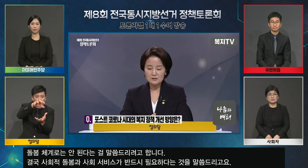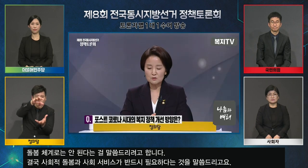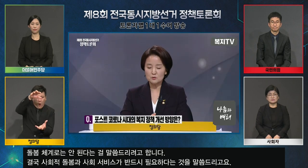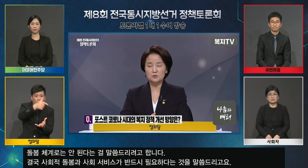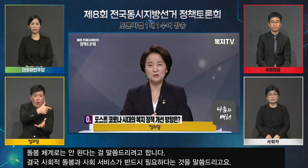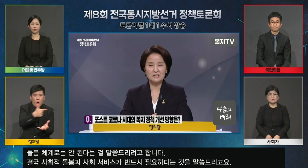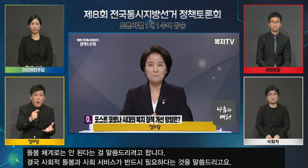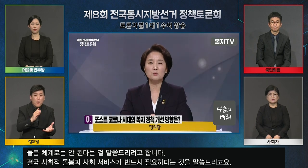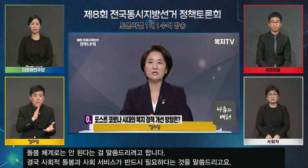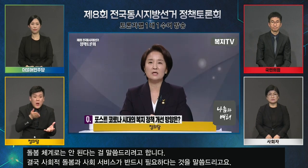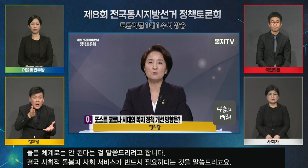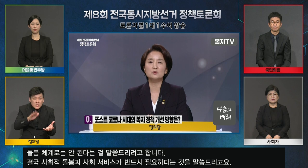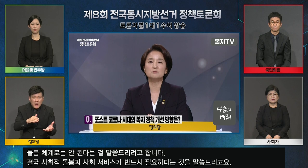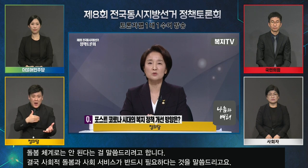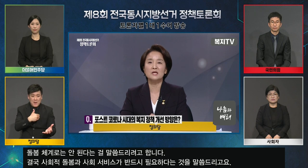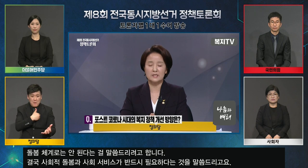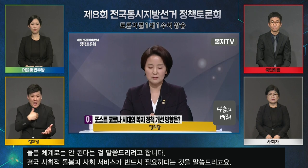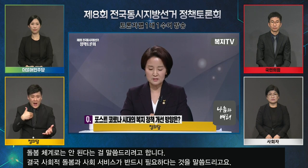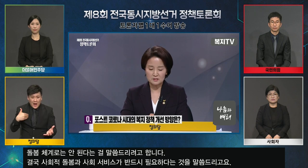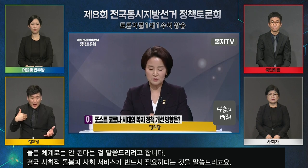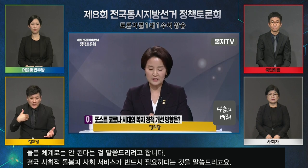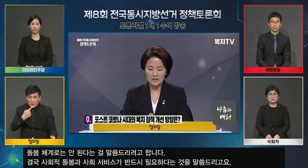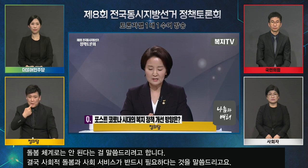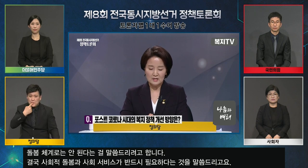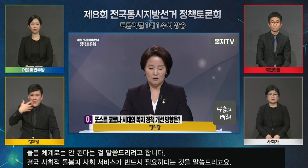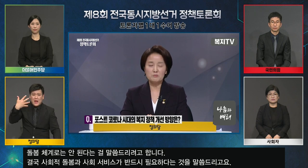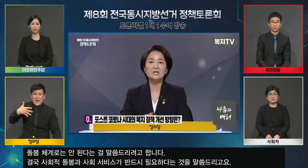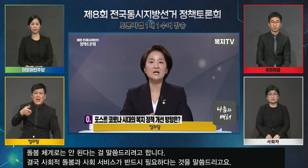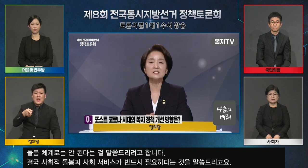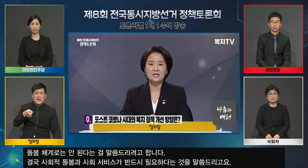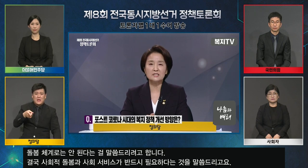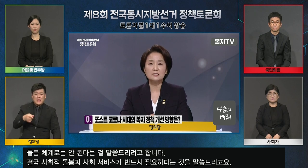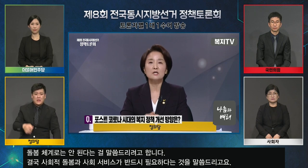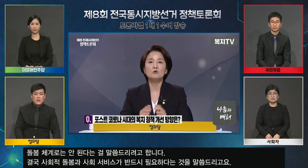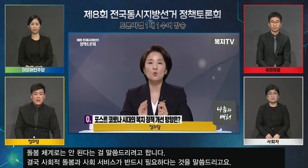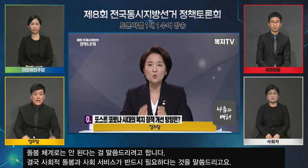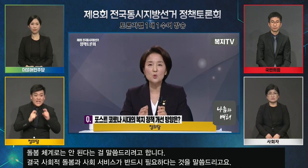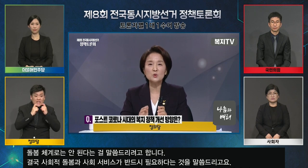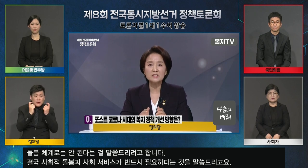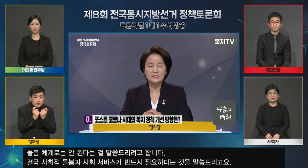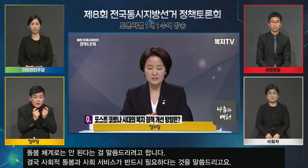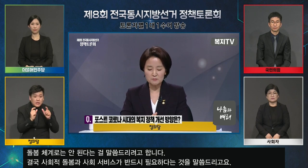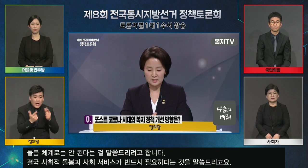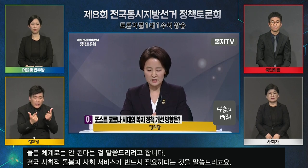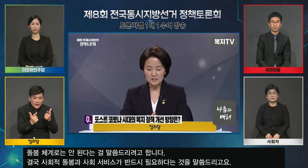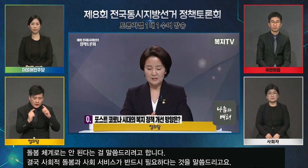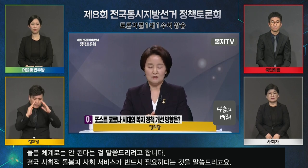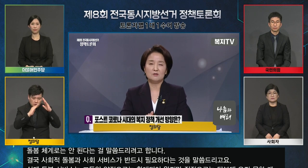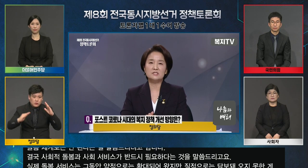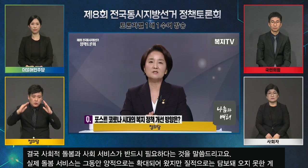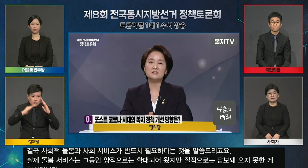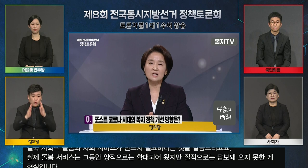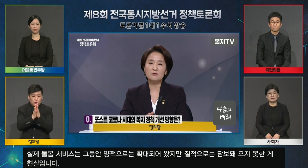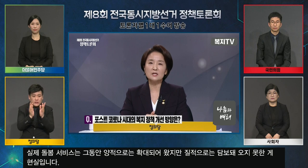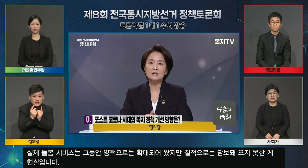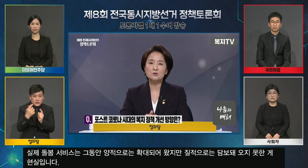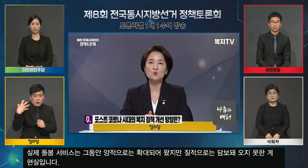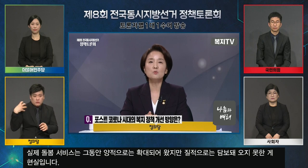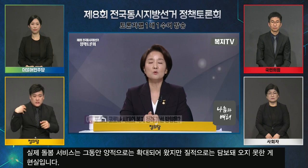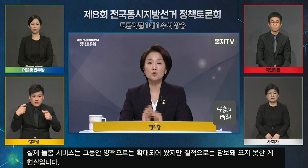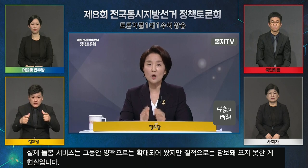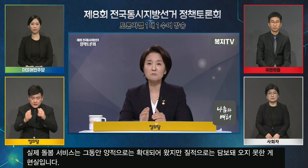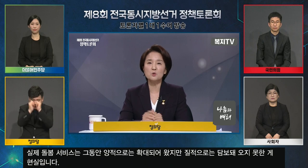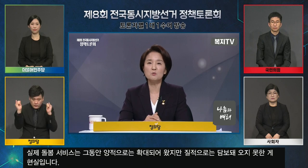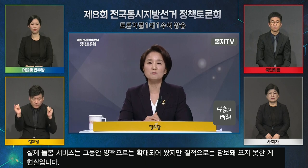질적으로는 담보되어 오지 못한 게 현실입니다. 민간이 아닌 공공이 책임지는 지역사회